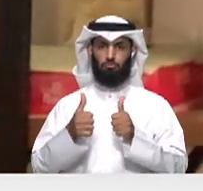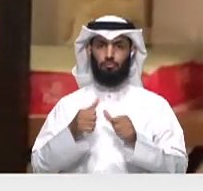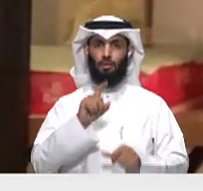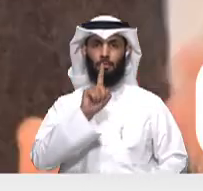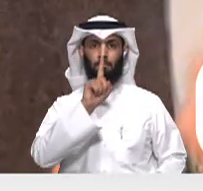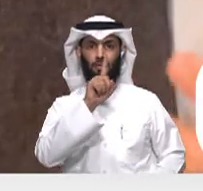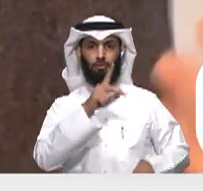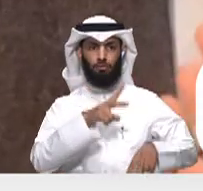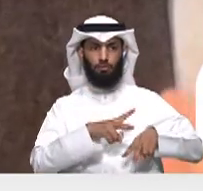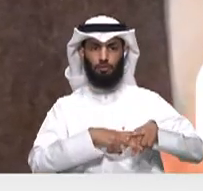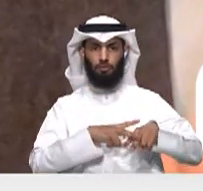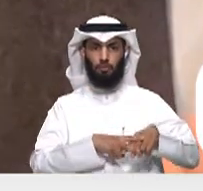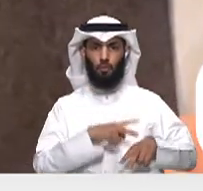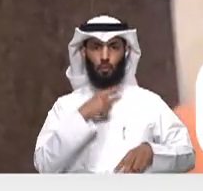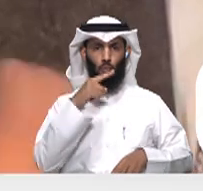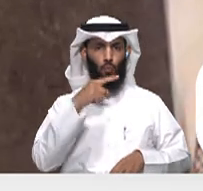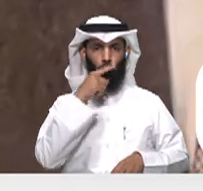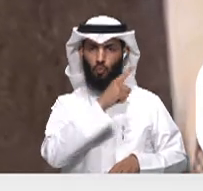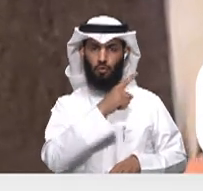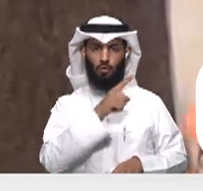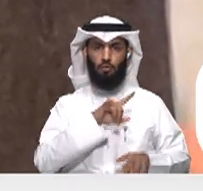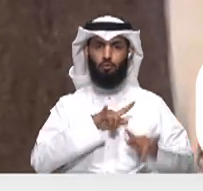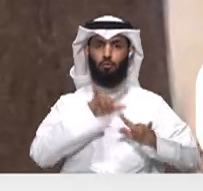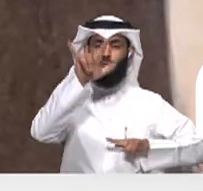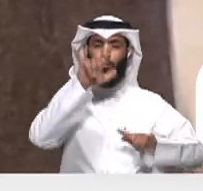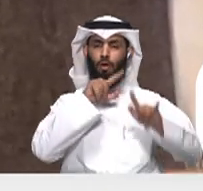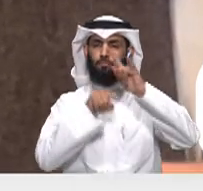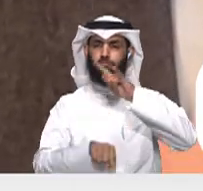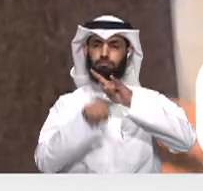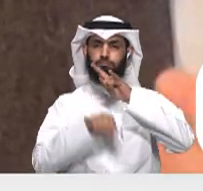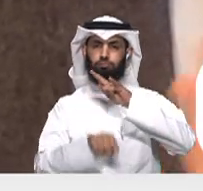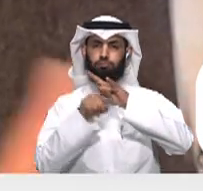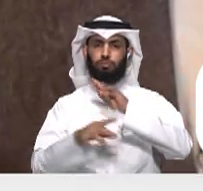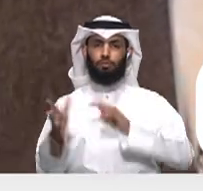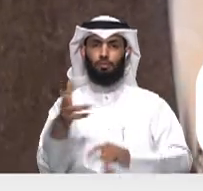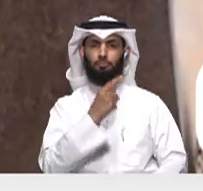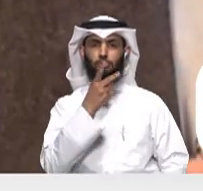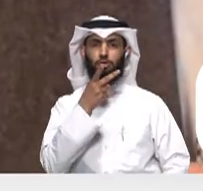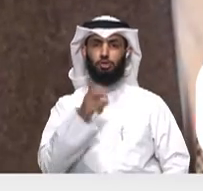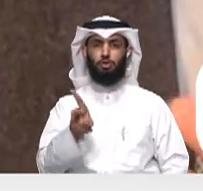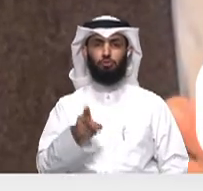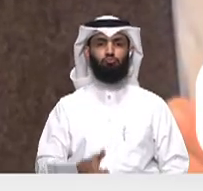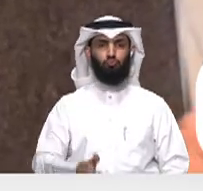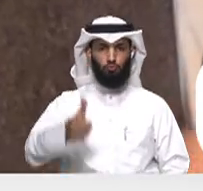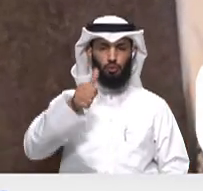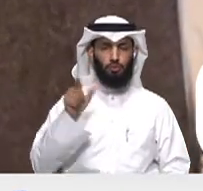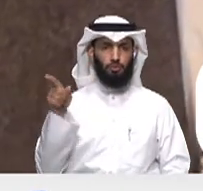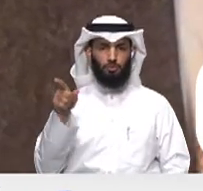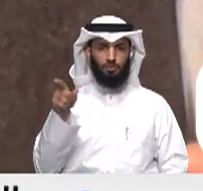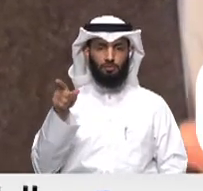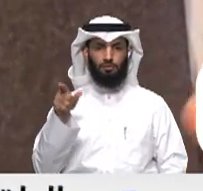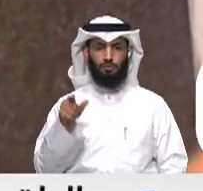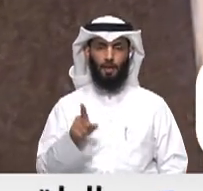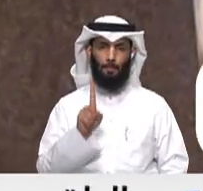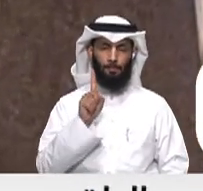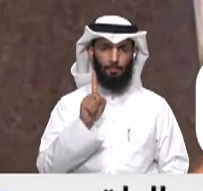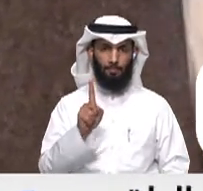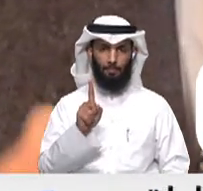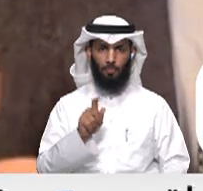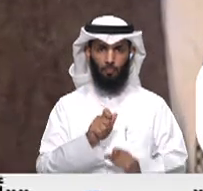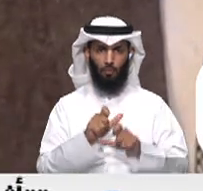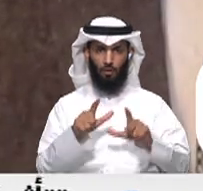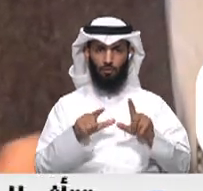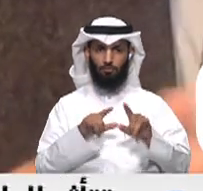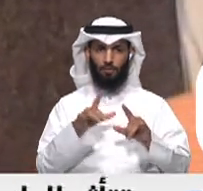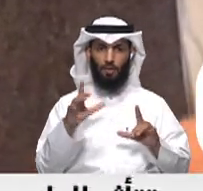قد هاجموا أكثر من 20 هدفا، لكن لا توجد هناك صورة كما كان يفعل الصهاينة دائما عندما يقومون بعمليات في